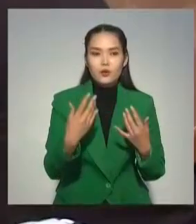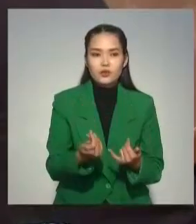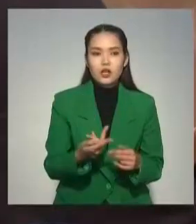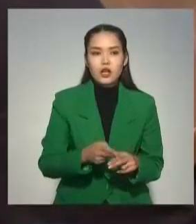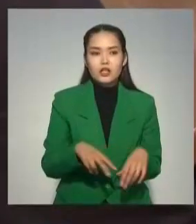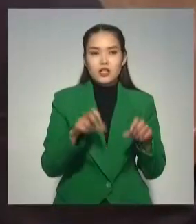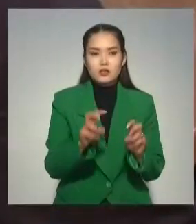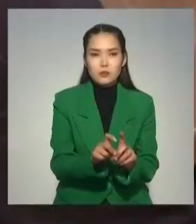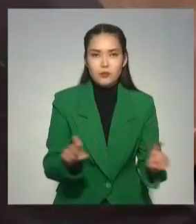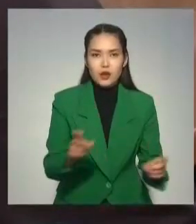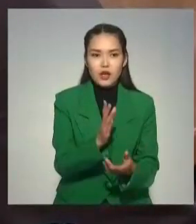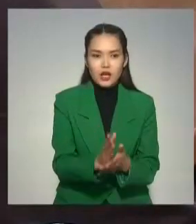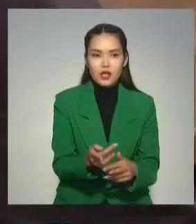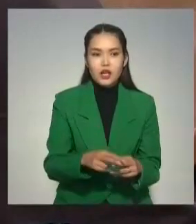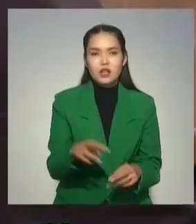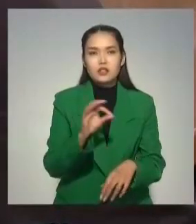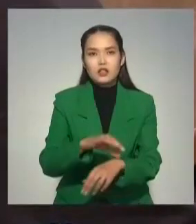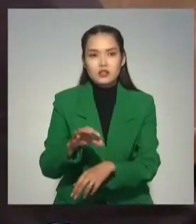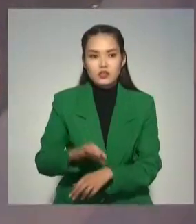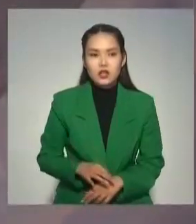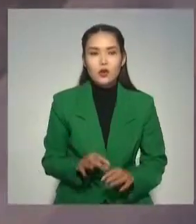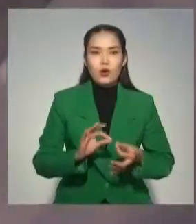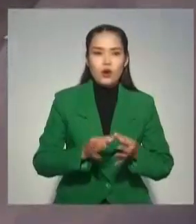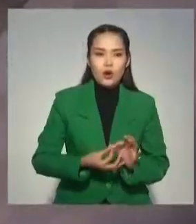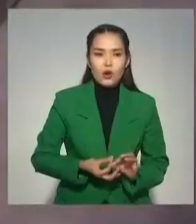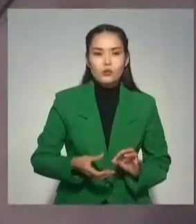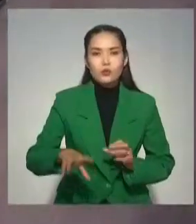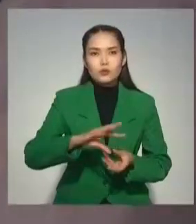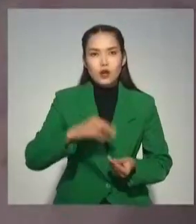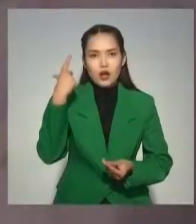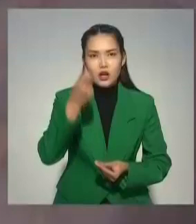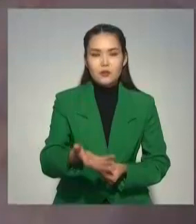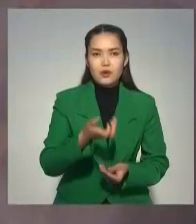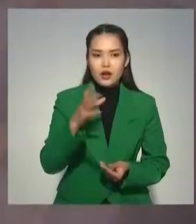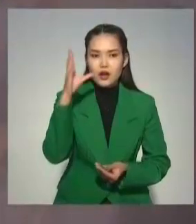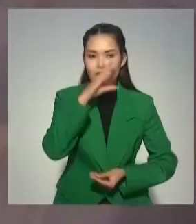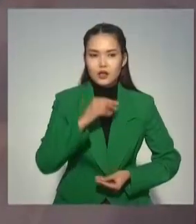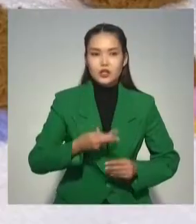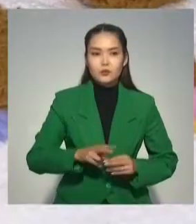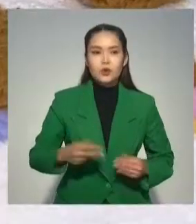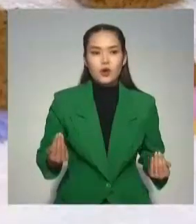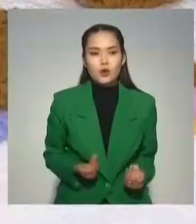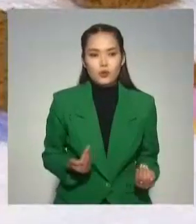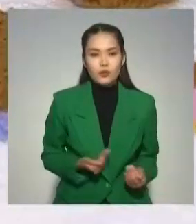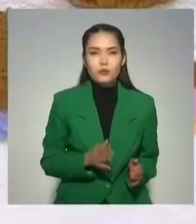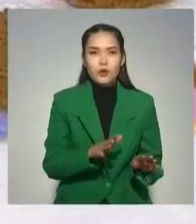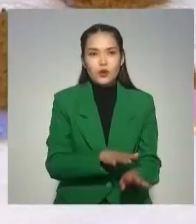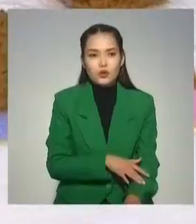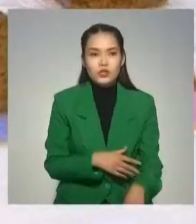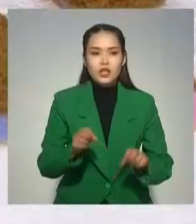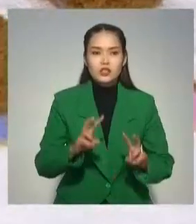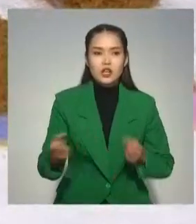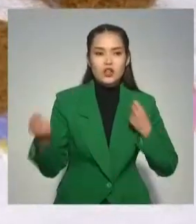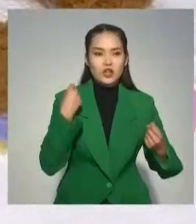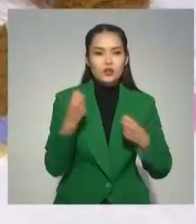мектебі бар. Бұл жоба арқылы науқастар ауру туралы толық ақпарат алады. Отымды ем-дом қабылдап, өмір жасын ұзартуға арналған жаттығулар